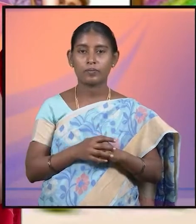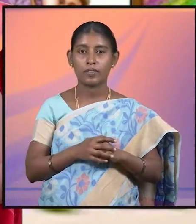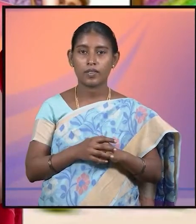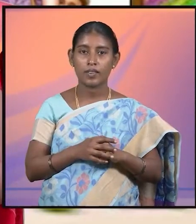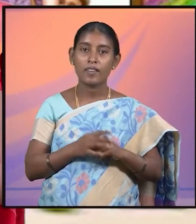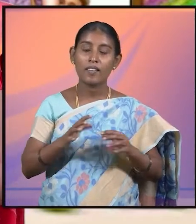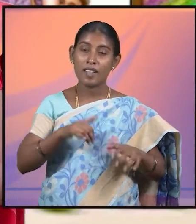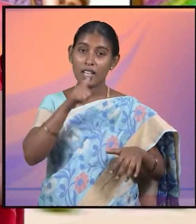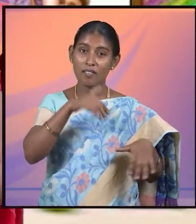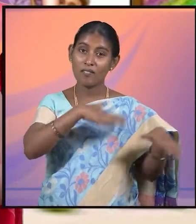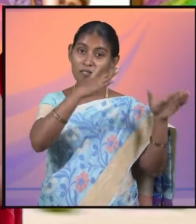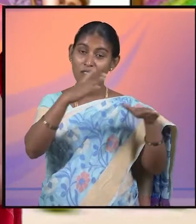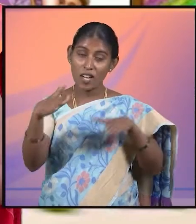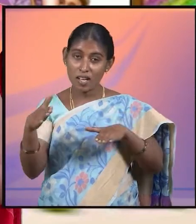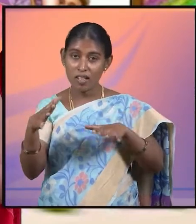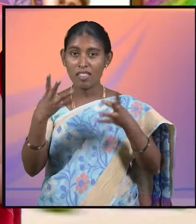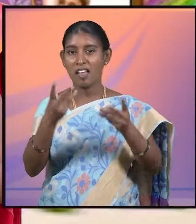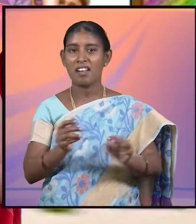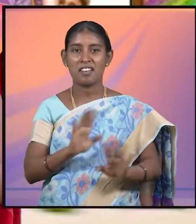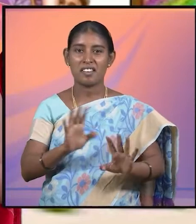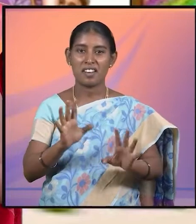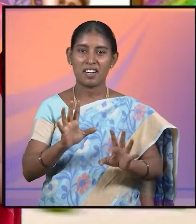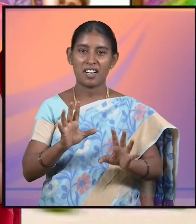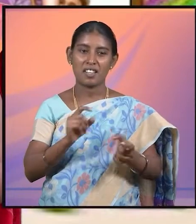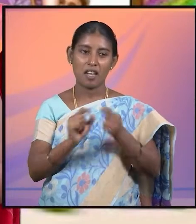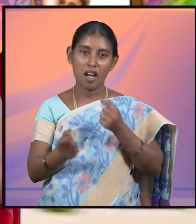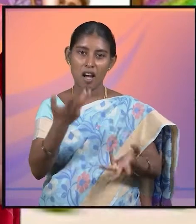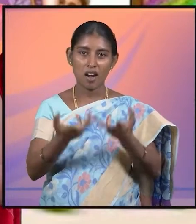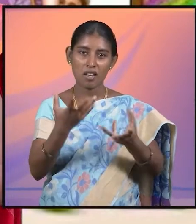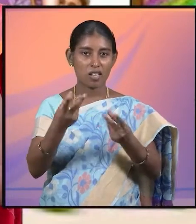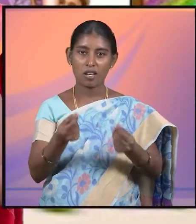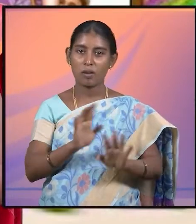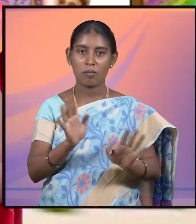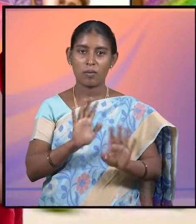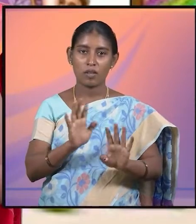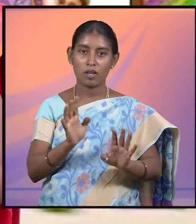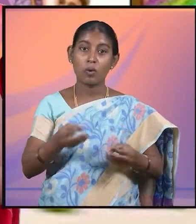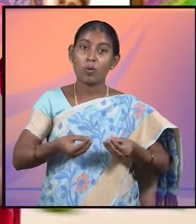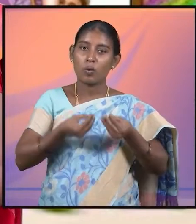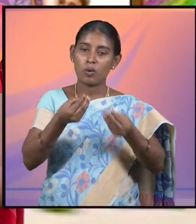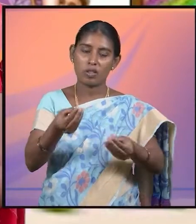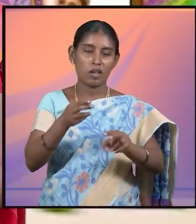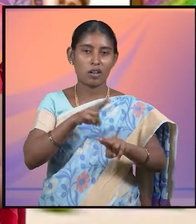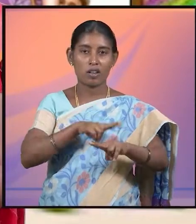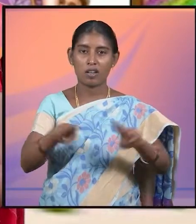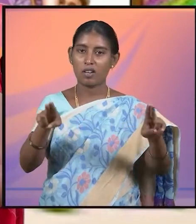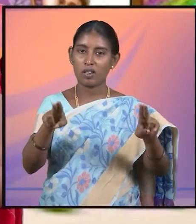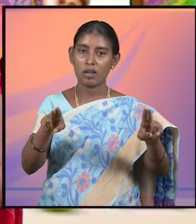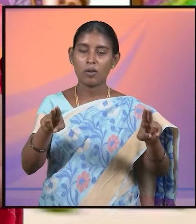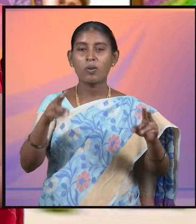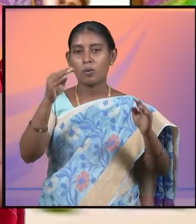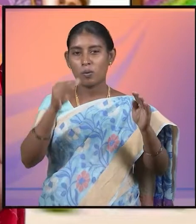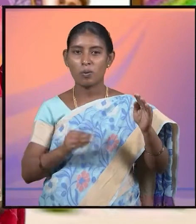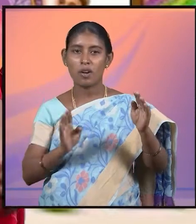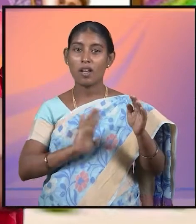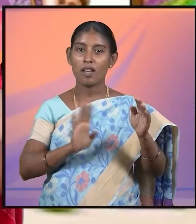அழியாது, வெந்தளலால் வேகாது, வேந்தராலும் கொல்லத்தான் முடியாது, கொடுத்தாலும் நிறைவன்றி